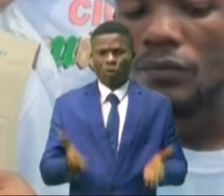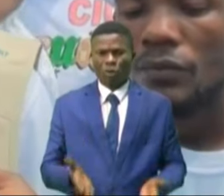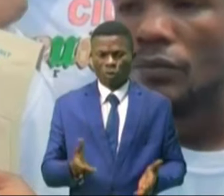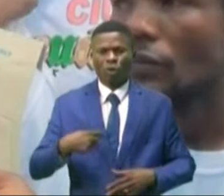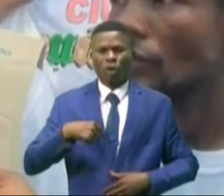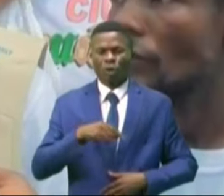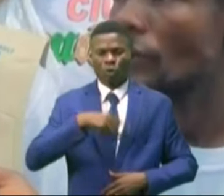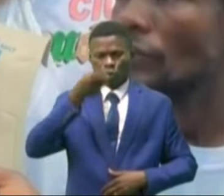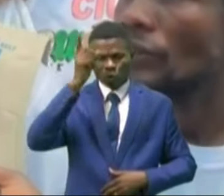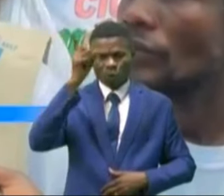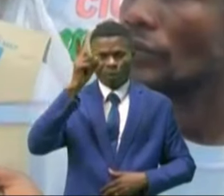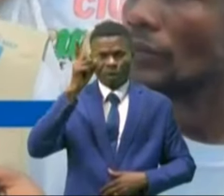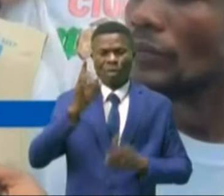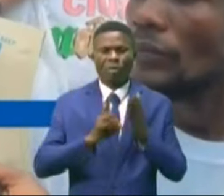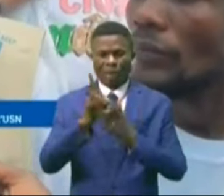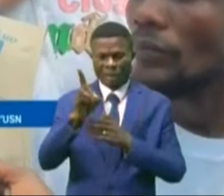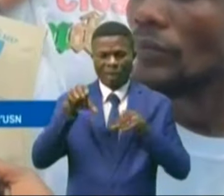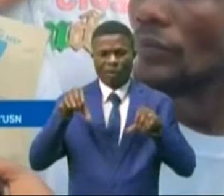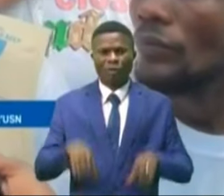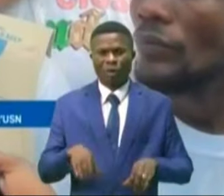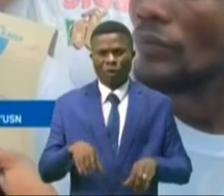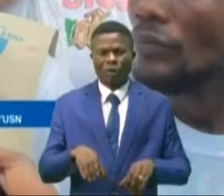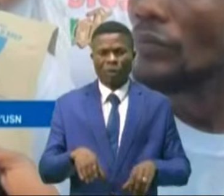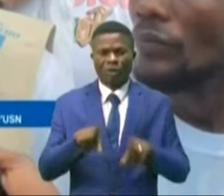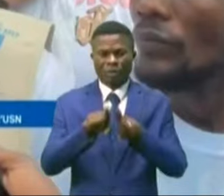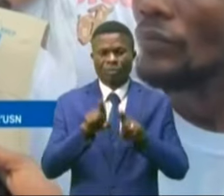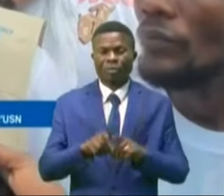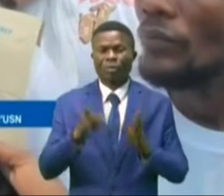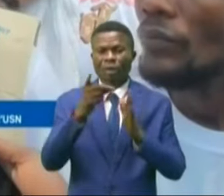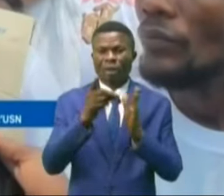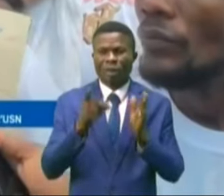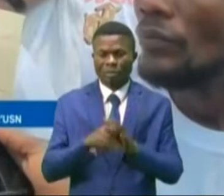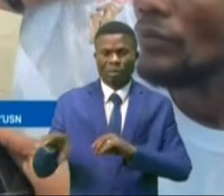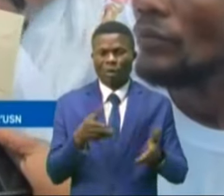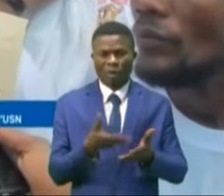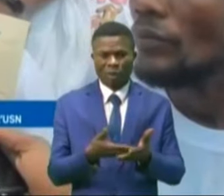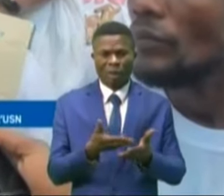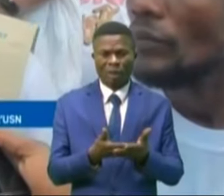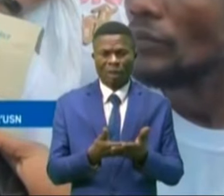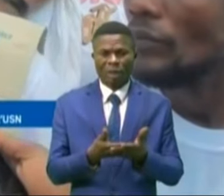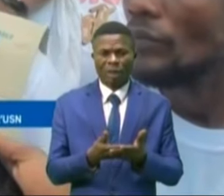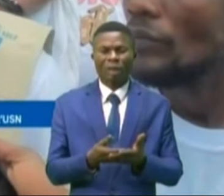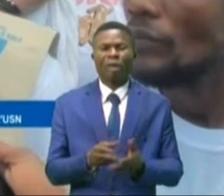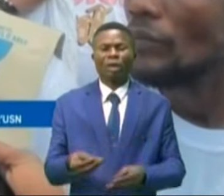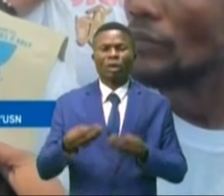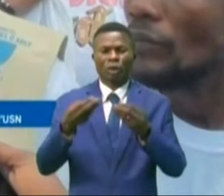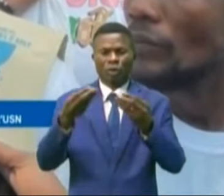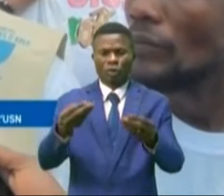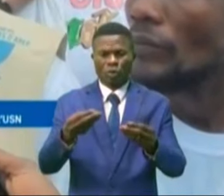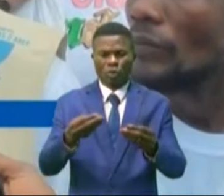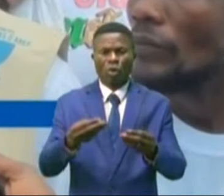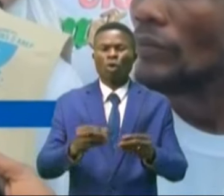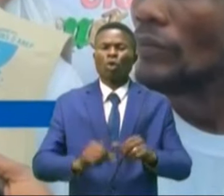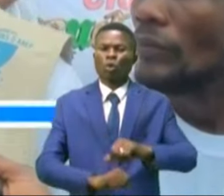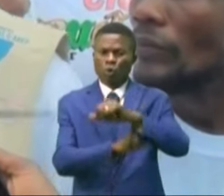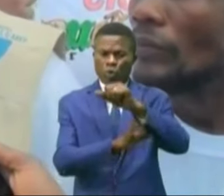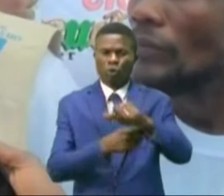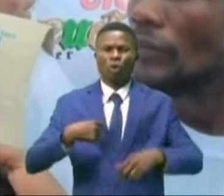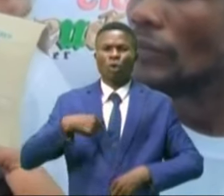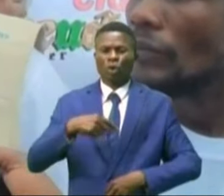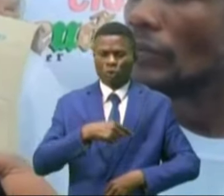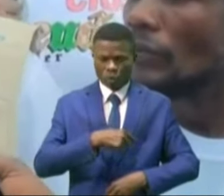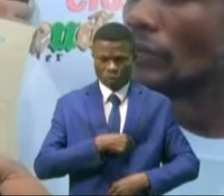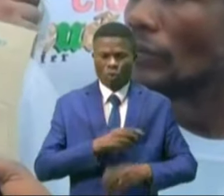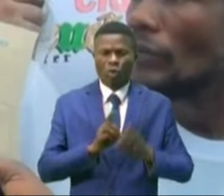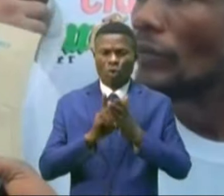le levier du développement dans ce pays. Il y a un principe de l'Archimède qui nous dit « Donne-moi un point d'appui pour que nous puissions soulever